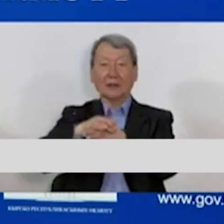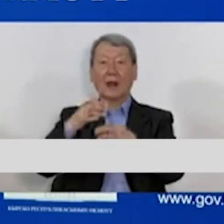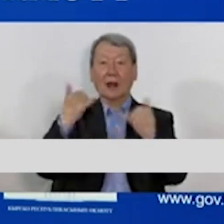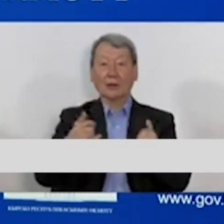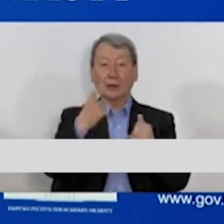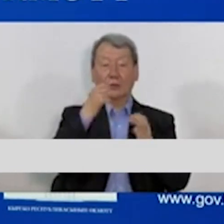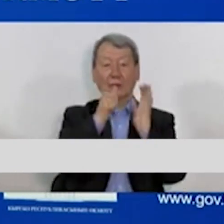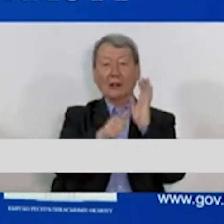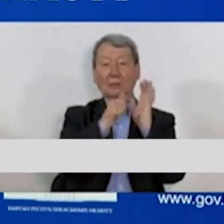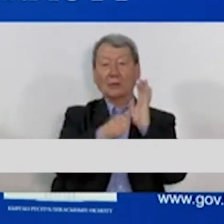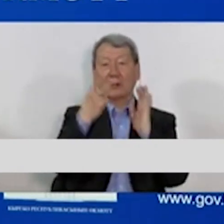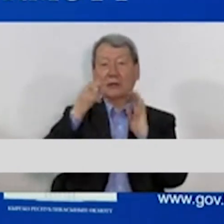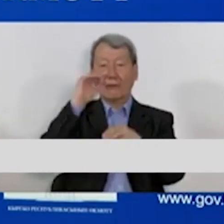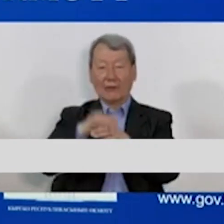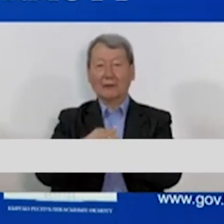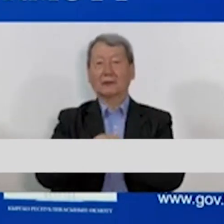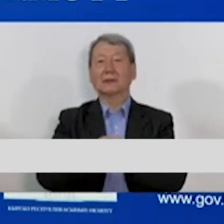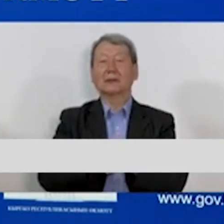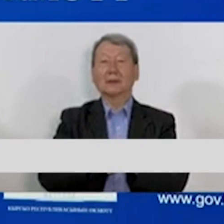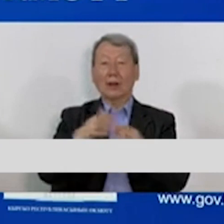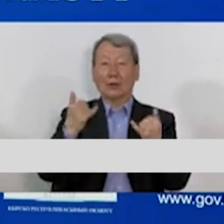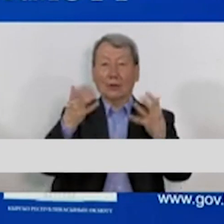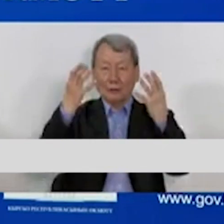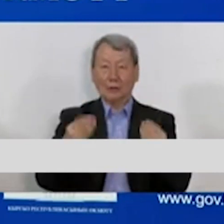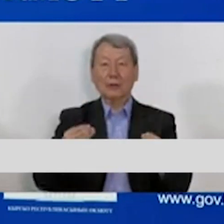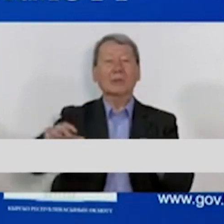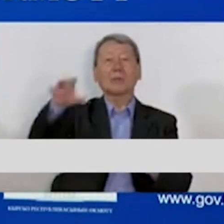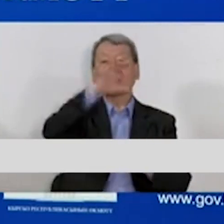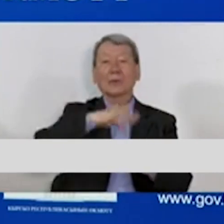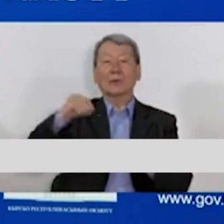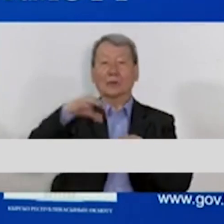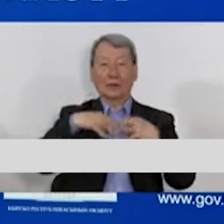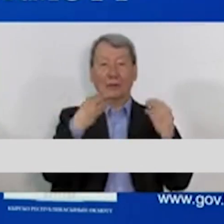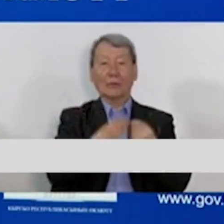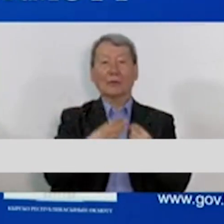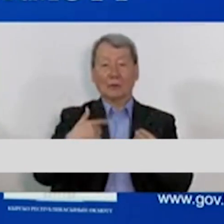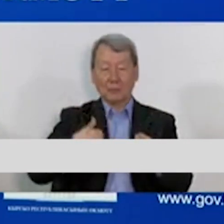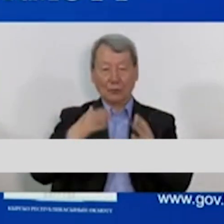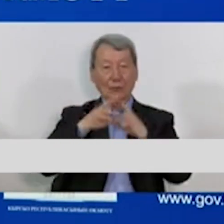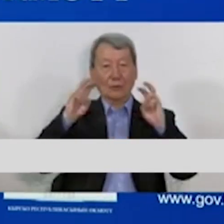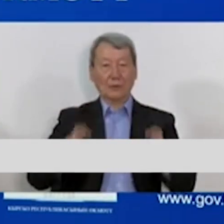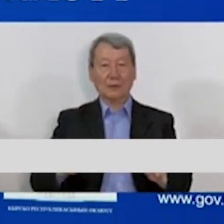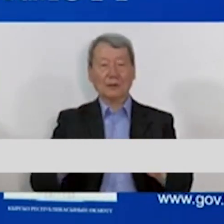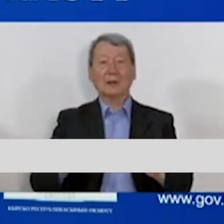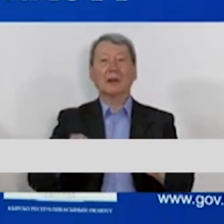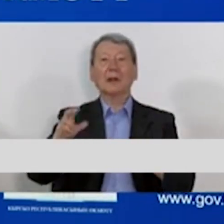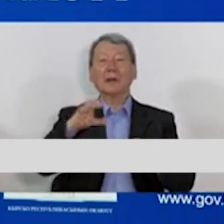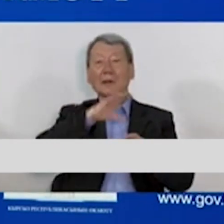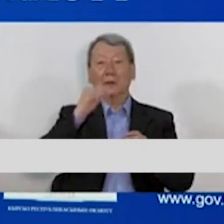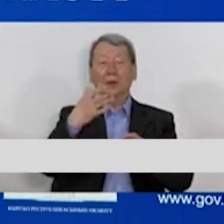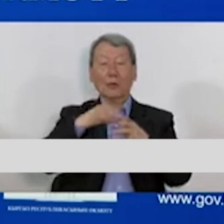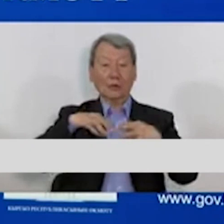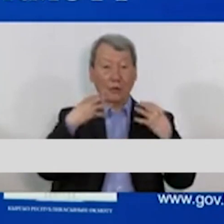быйыл 162 факт катталды. Азыркы учурда баарыбыз азыр үй-бүлөбүз менен үйдө отурабыз.